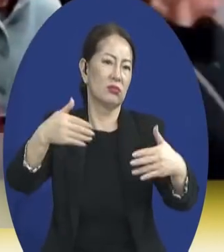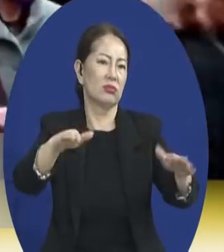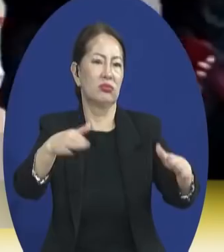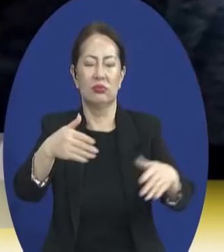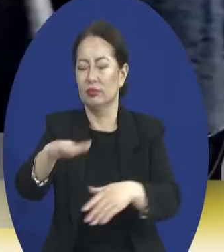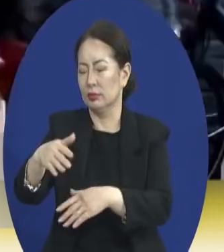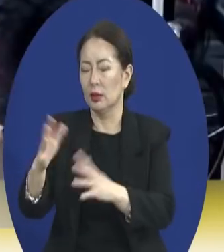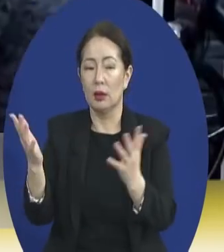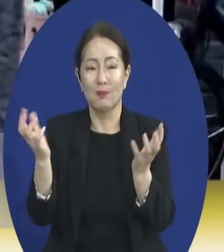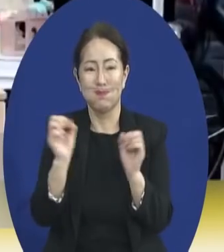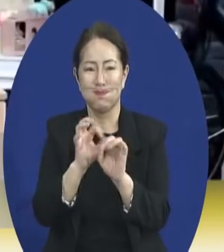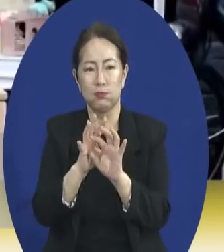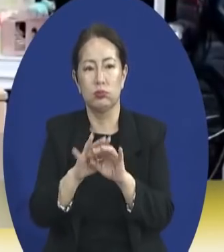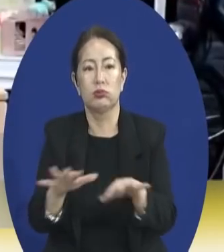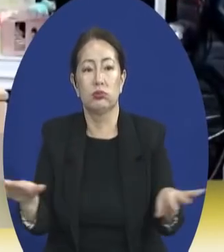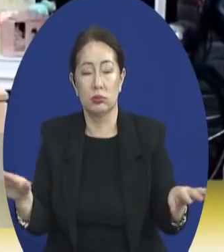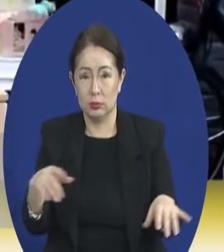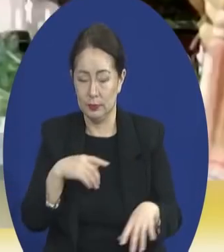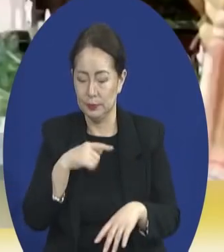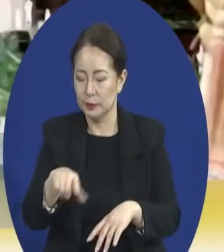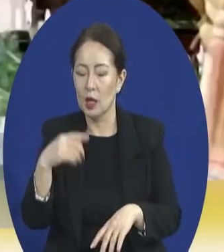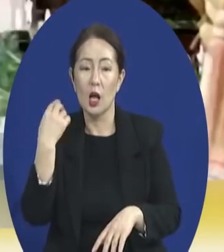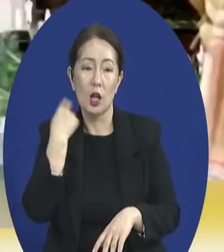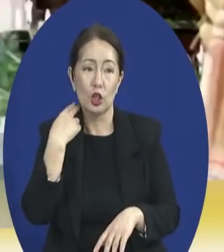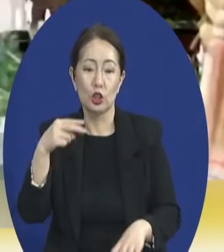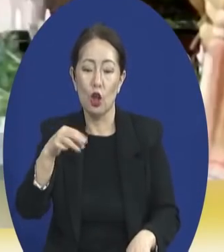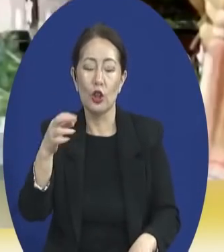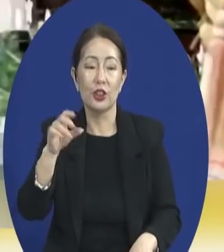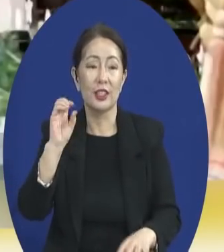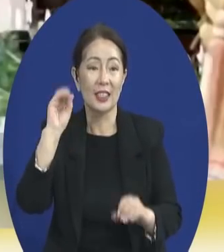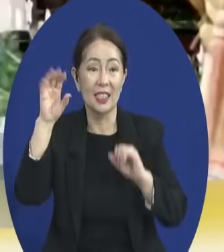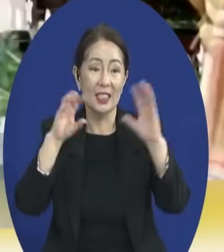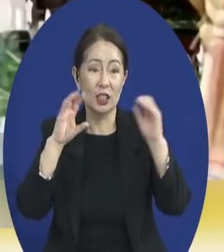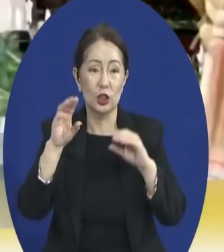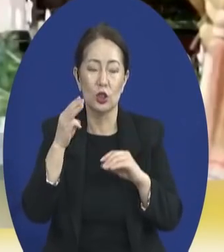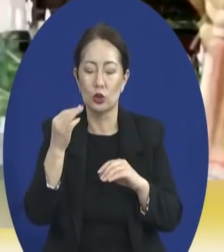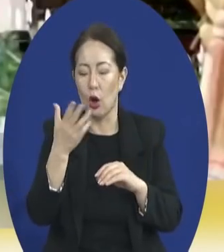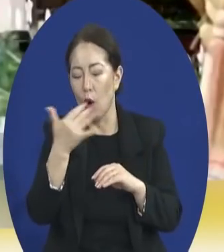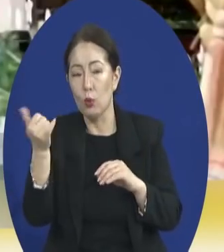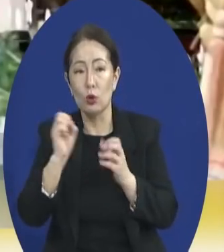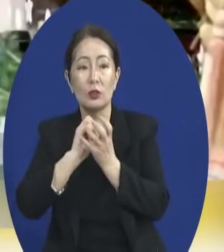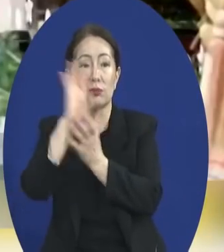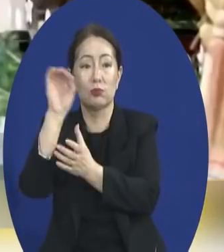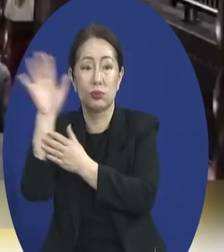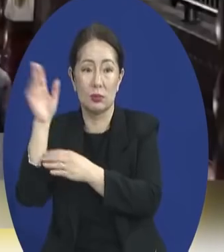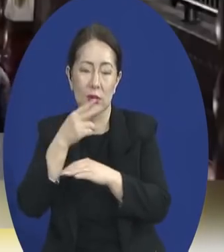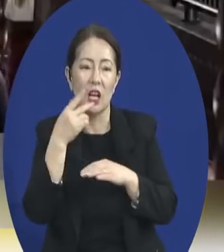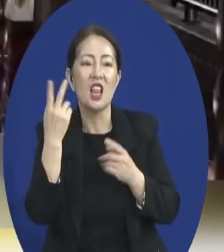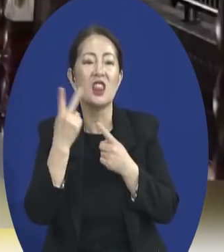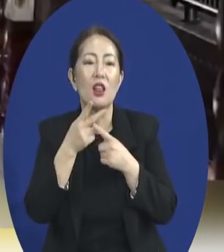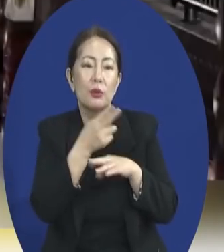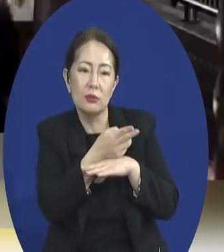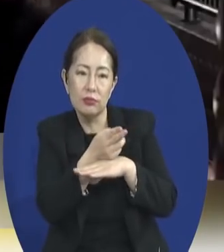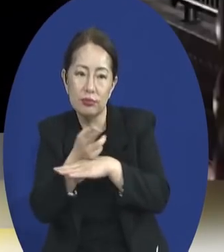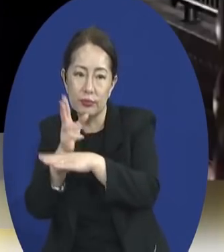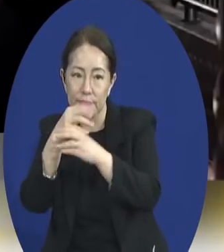тус улсын хил мэдээллүүд онцлсан юм. Харин Лондон хотод болсон гэрлийн шоу, салют бодуулах ёслолыг тус улсын төв телевизүүд шууд дамжуулан